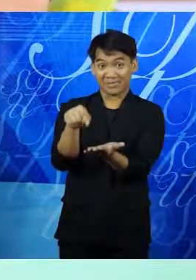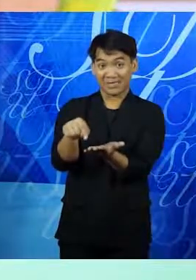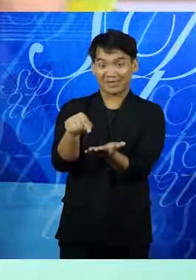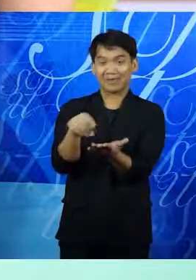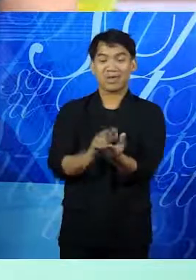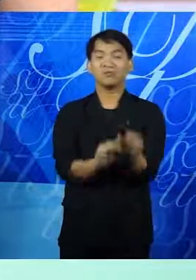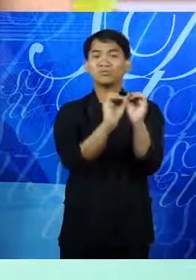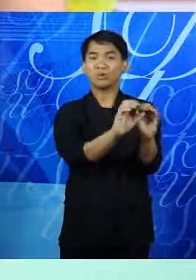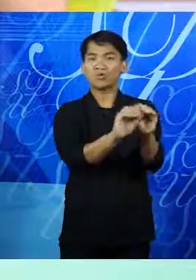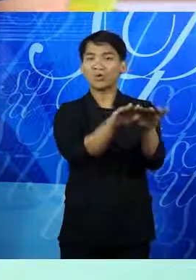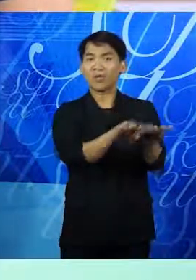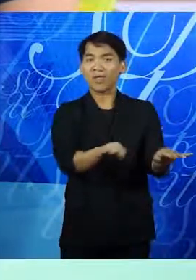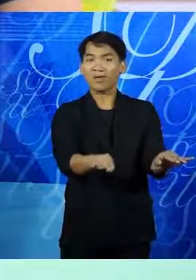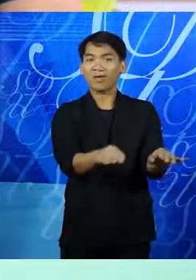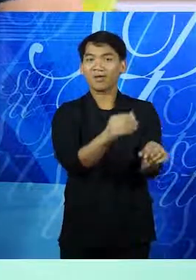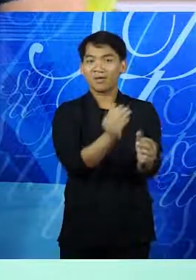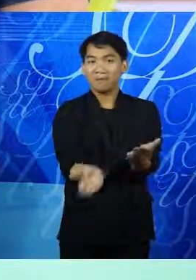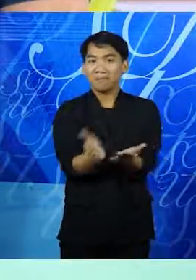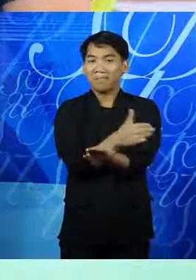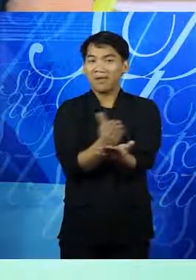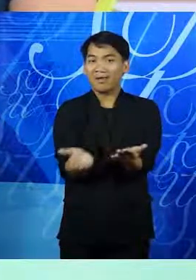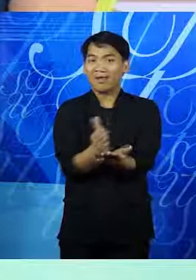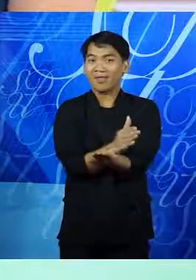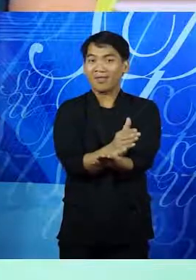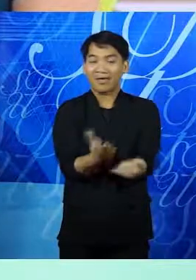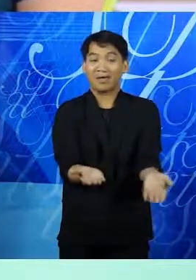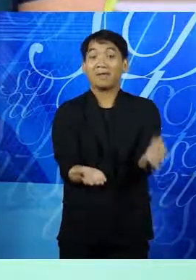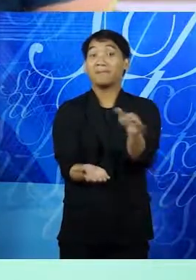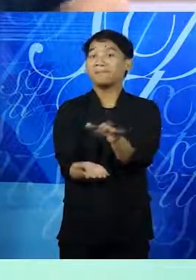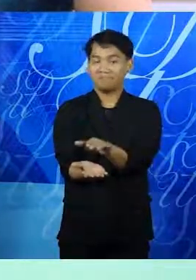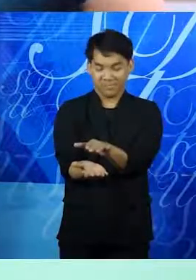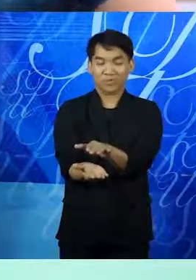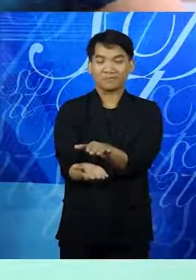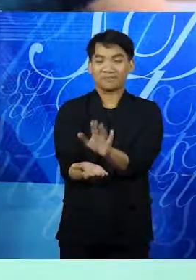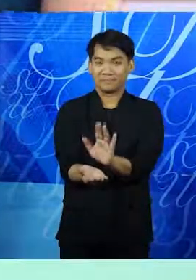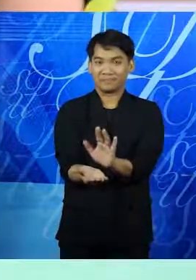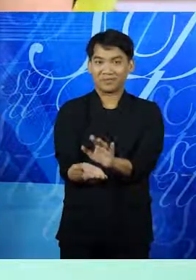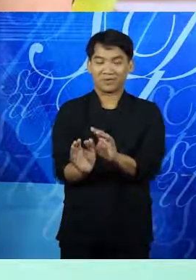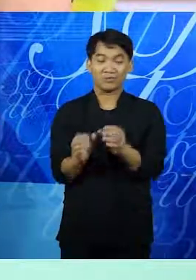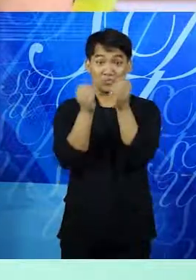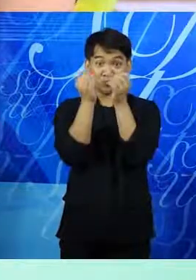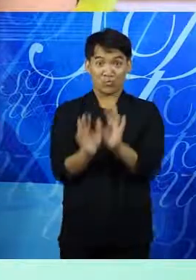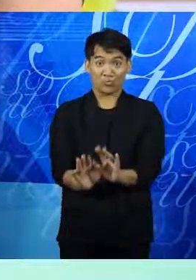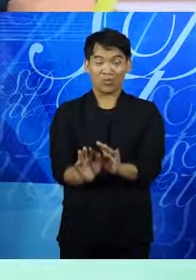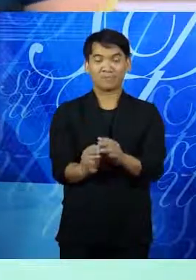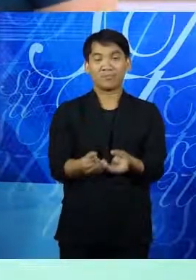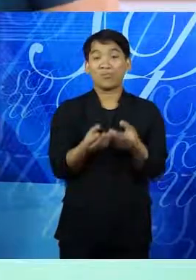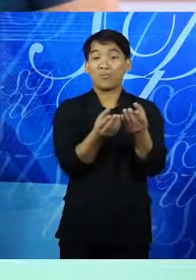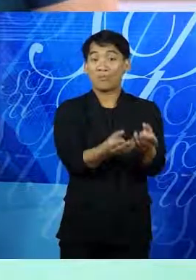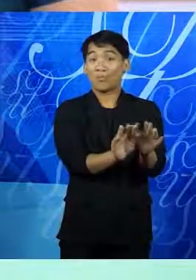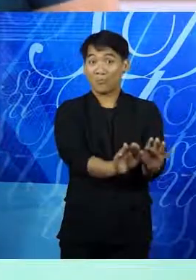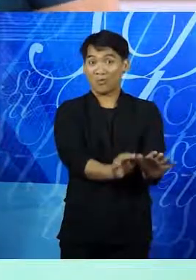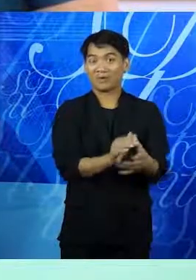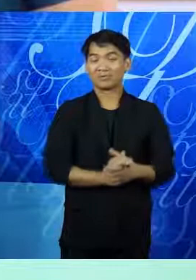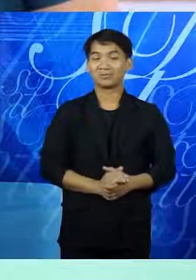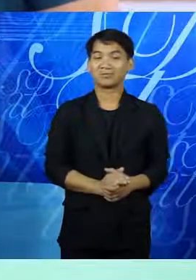ะสามารถเปิดหาสิ่งที่เขานะคะต้องการได้ก็จะเหมือนเดิมก็คือคุณครูวางเอาไว้นะคะตรง